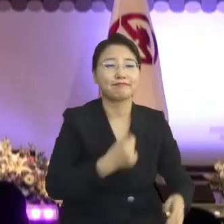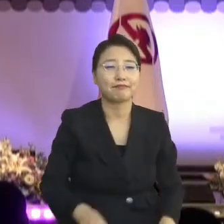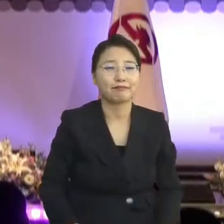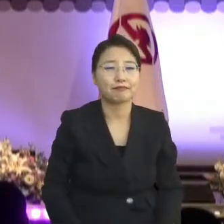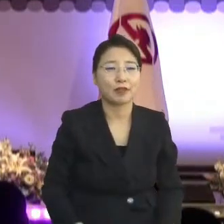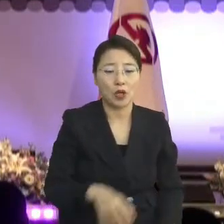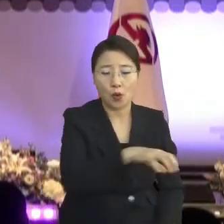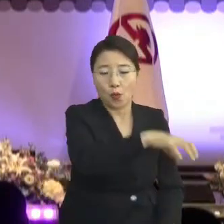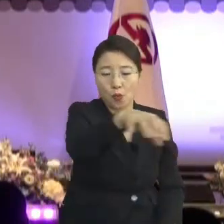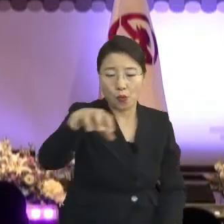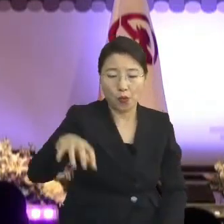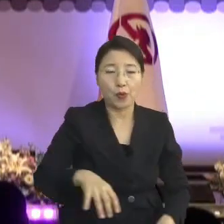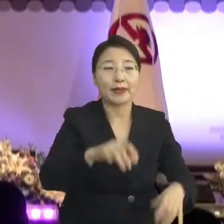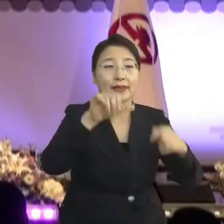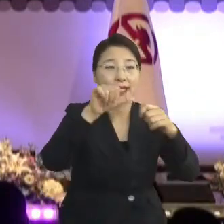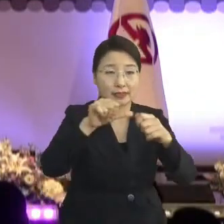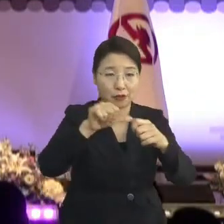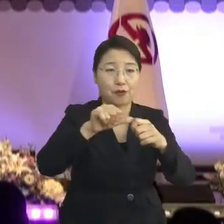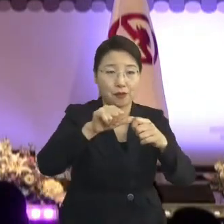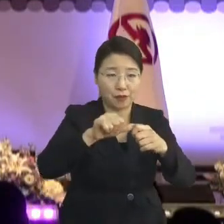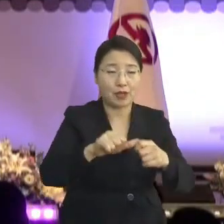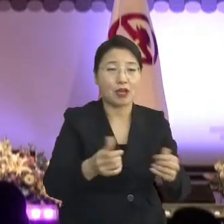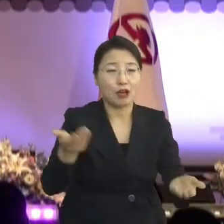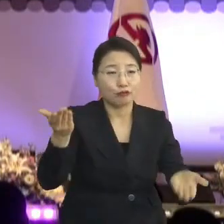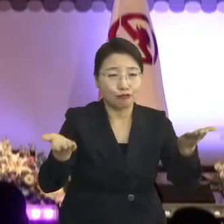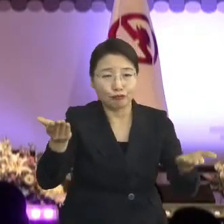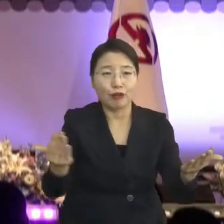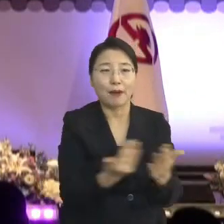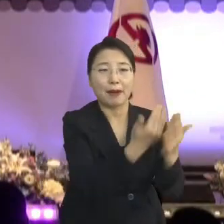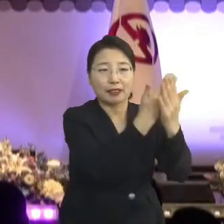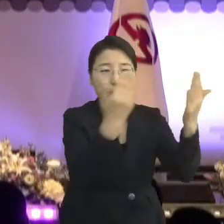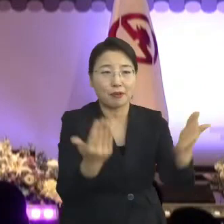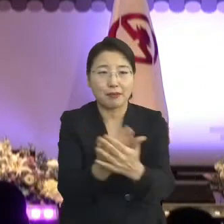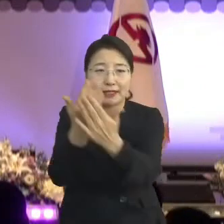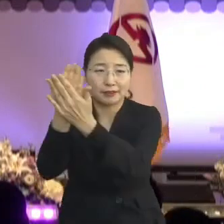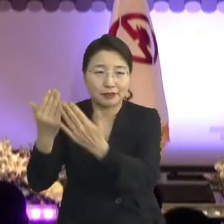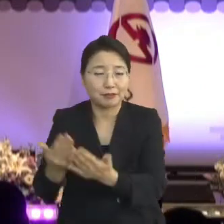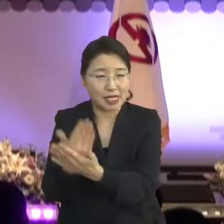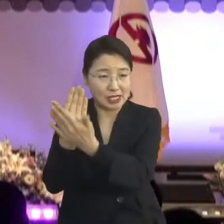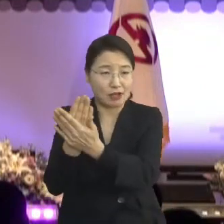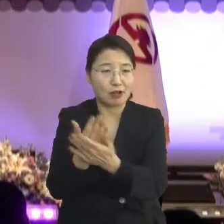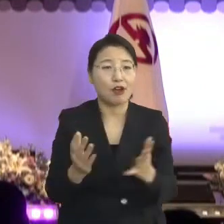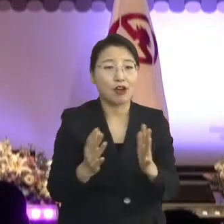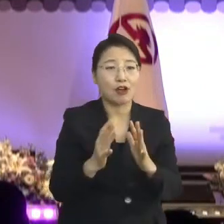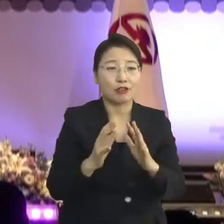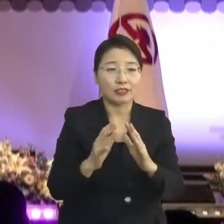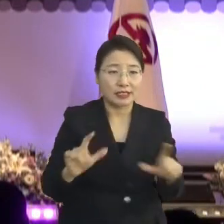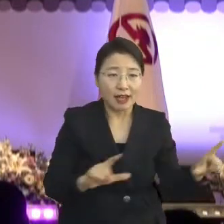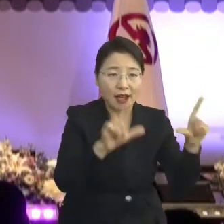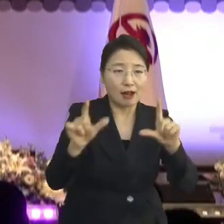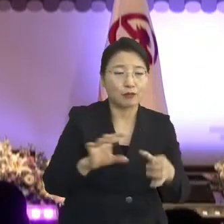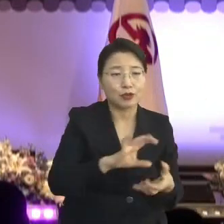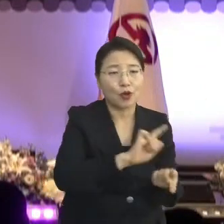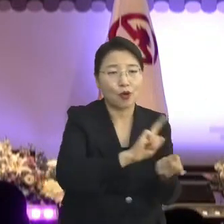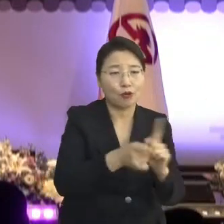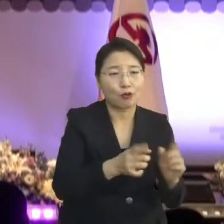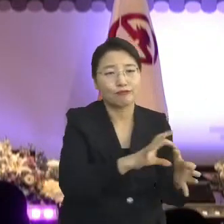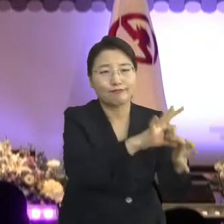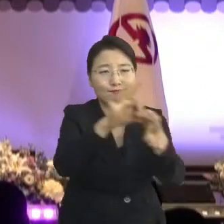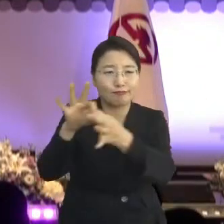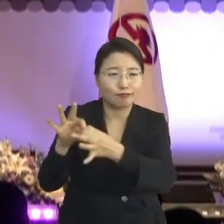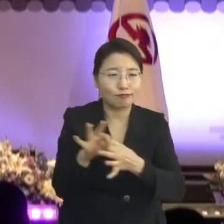5대 권역별 균형발전을 통해 구민의 삶을 서로 연결시키는 스마트 미래도시 전략을